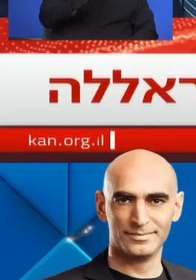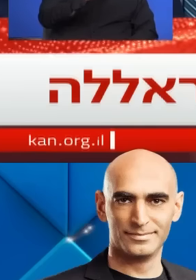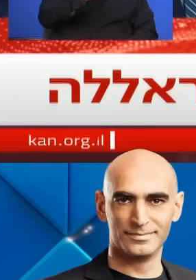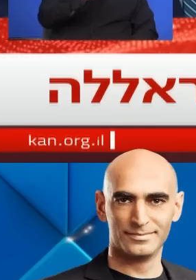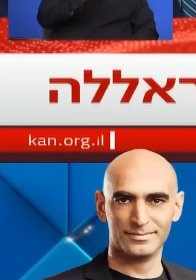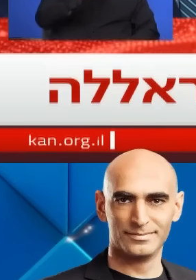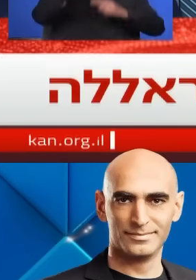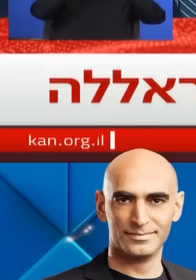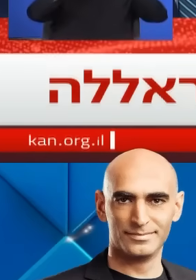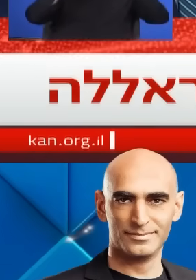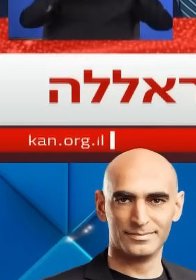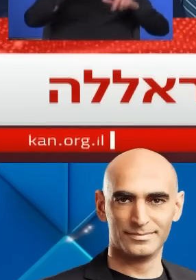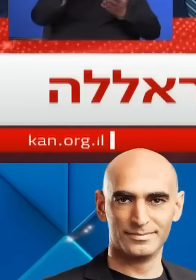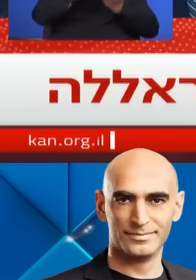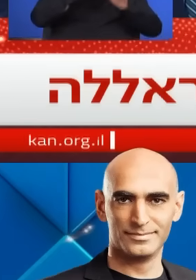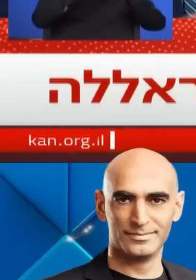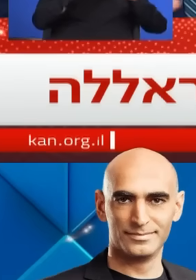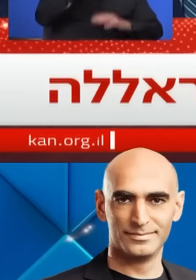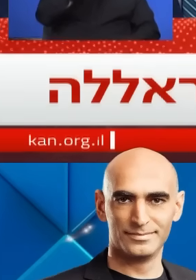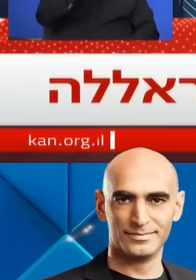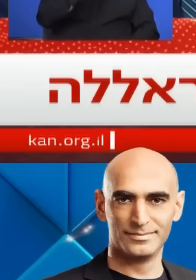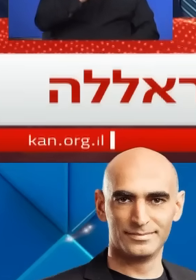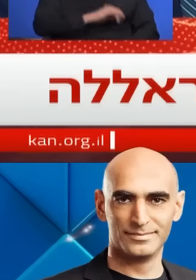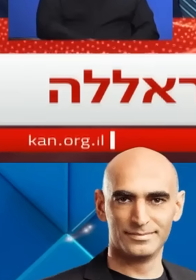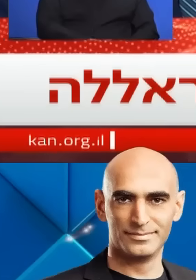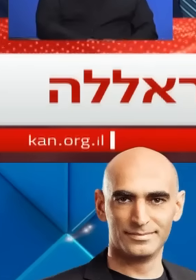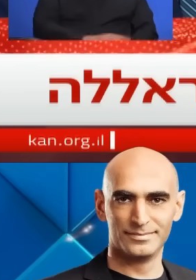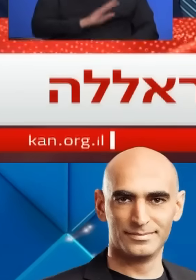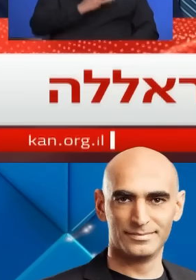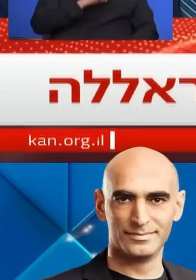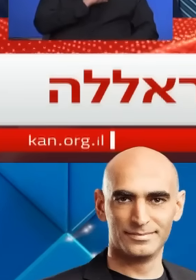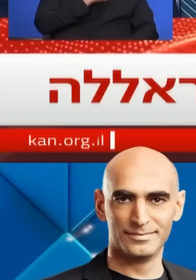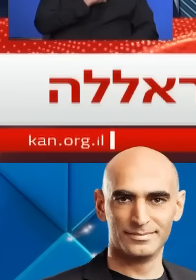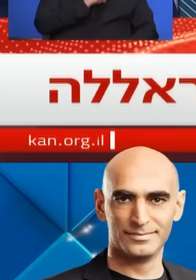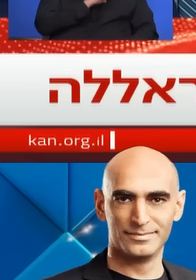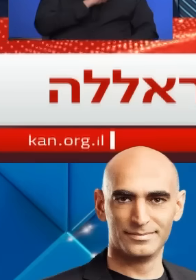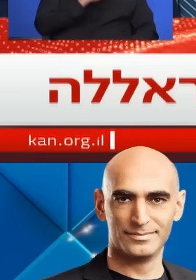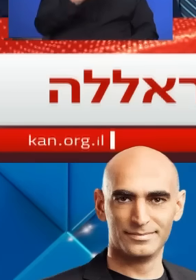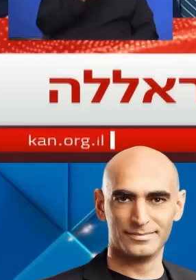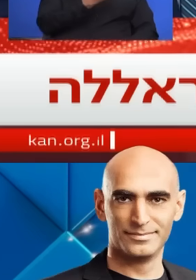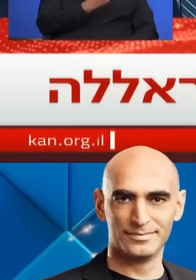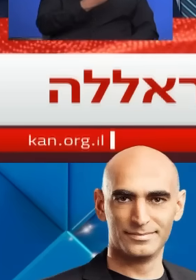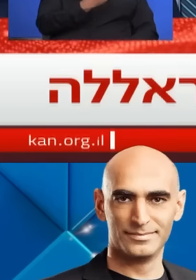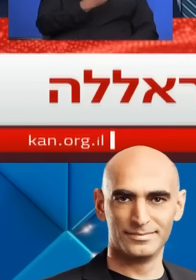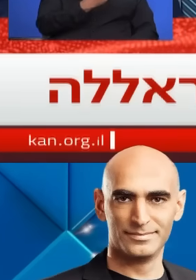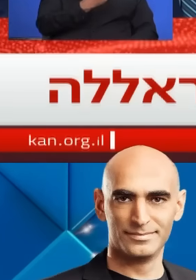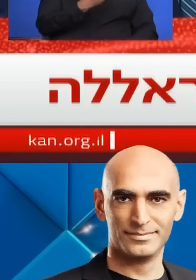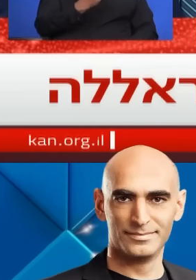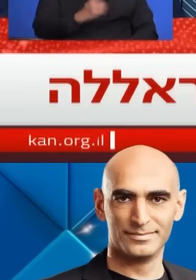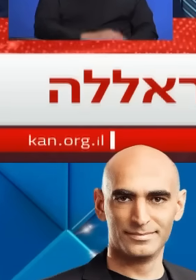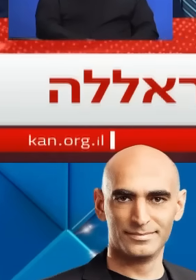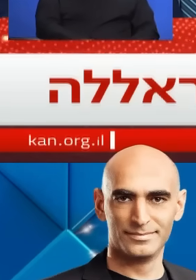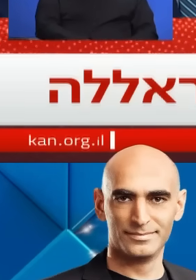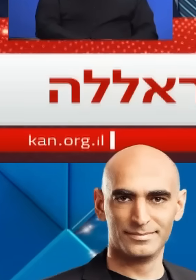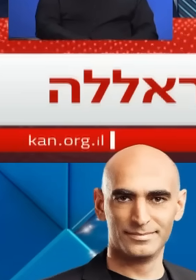האיסלאמי, סליחה, והיא נעשתה בבירות. עכשיו, מה שמעניין זה מה שהוא אומר. הוא אומר שבעצם הוא מדבר